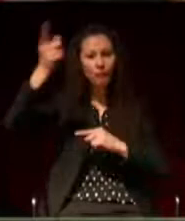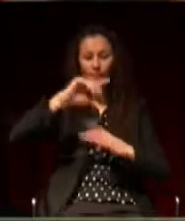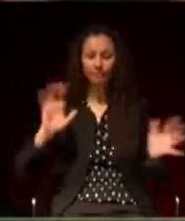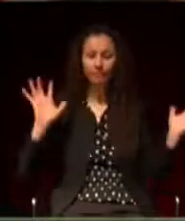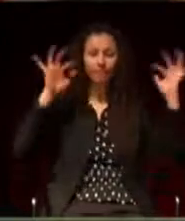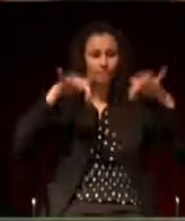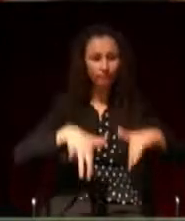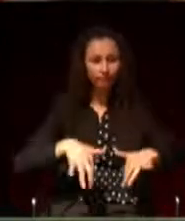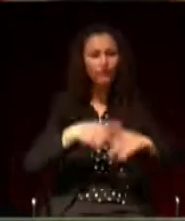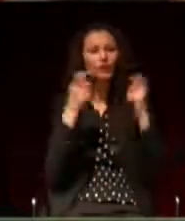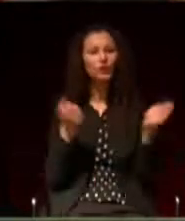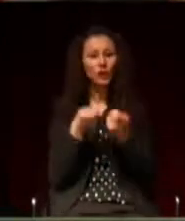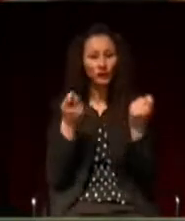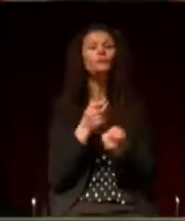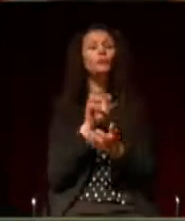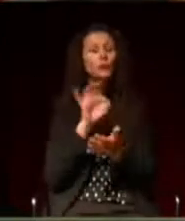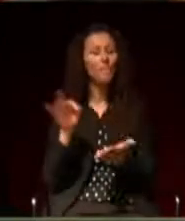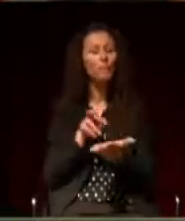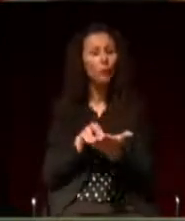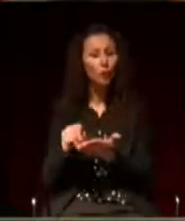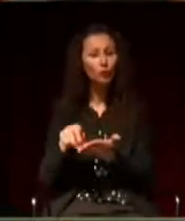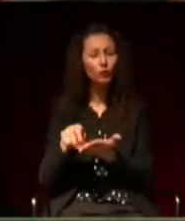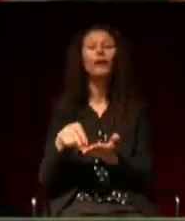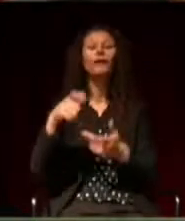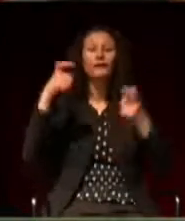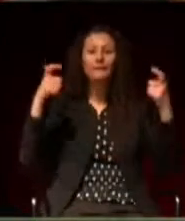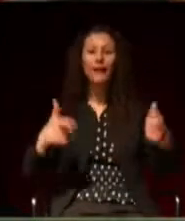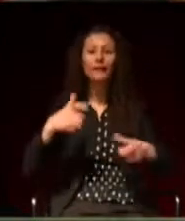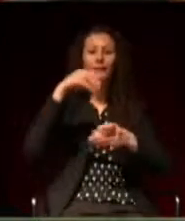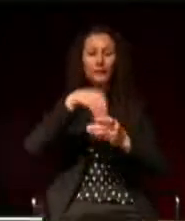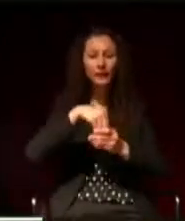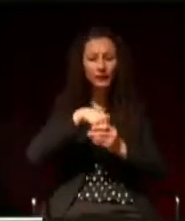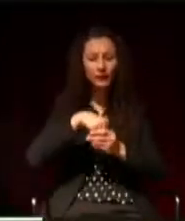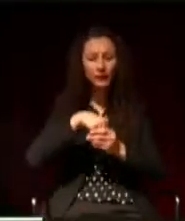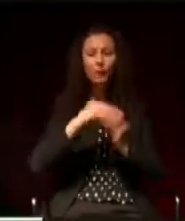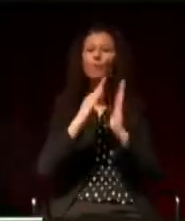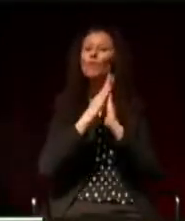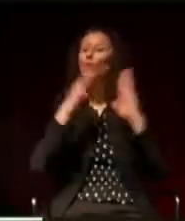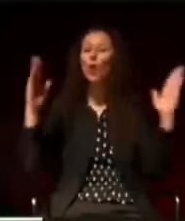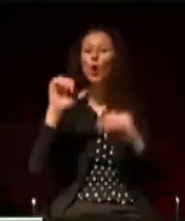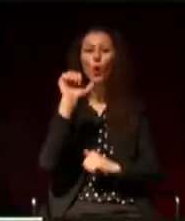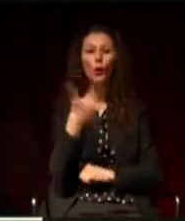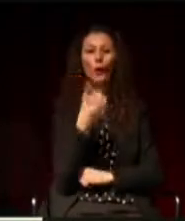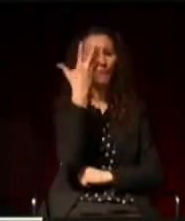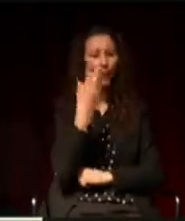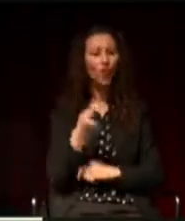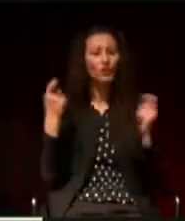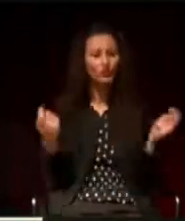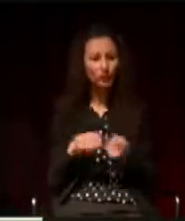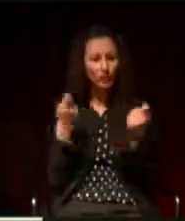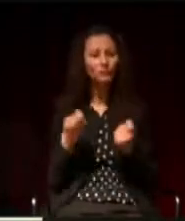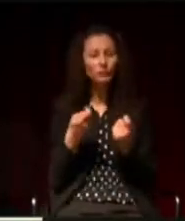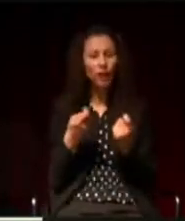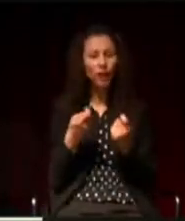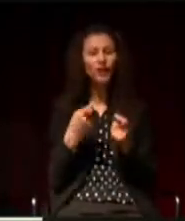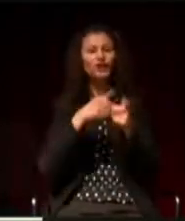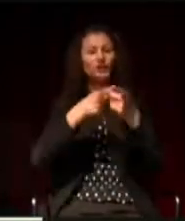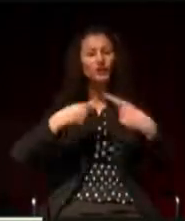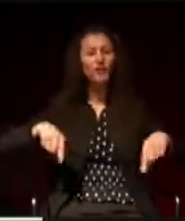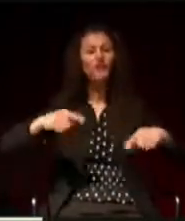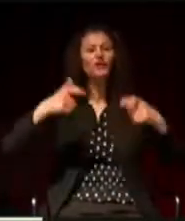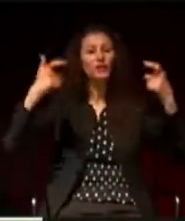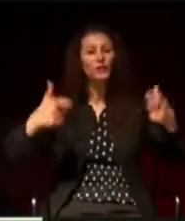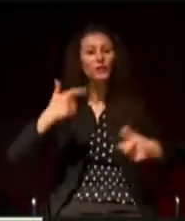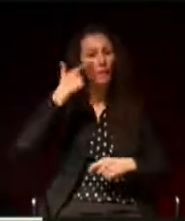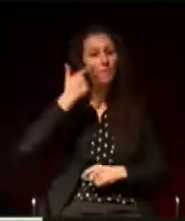araya gelerek çalışmalar yürüttüler. Nihayetinde kentimiz için büyük önem arz eden çalışmanın üzerinde Çevre ve